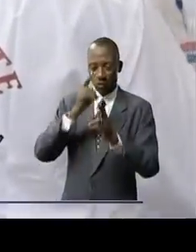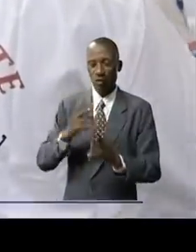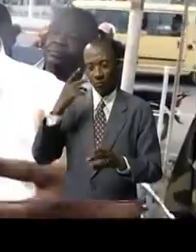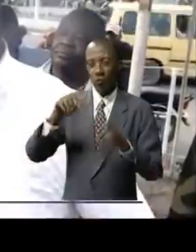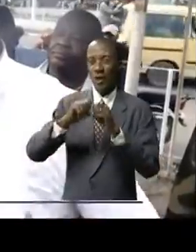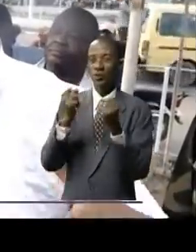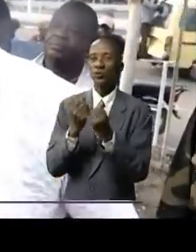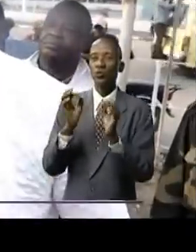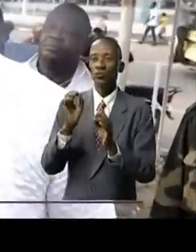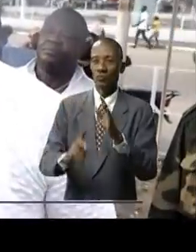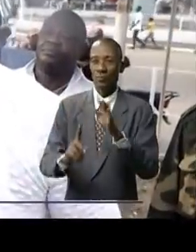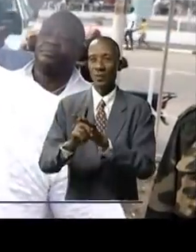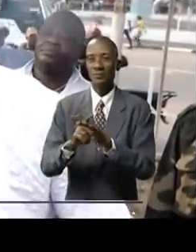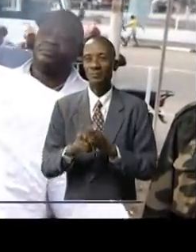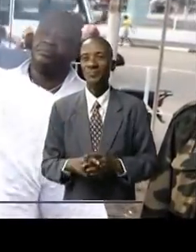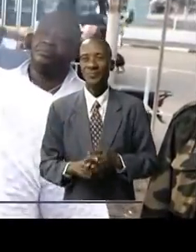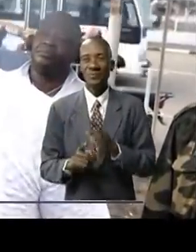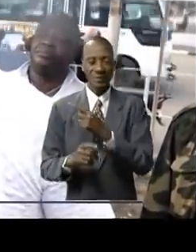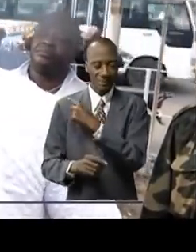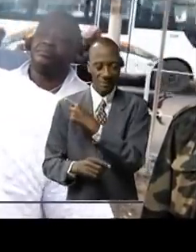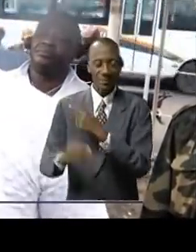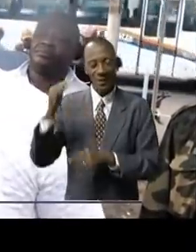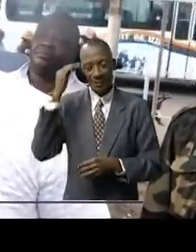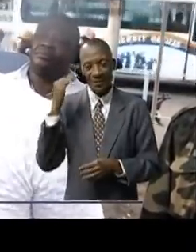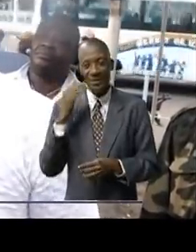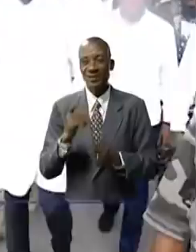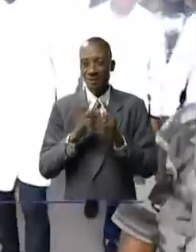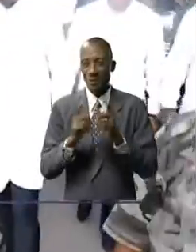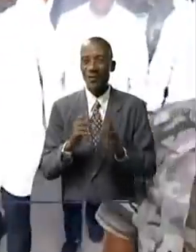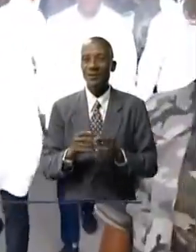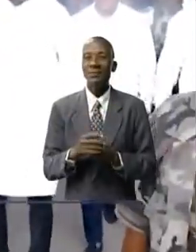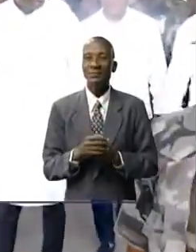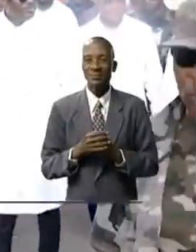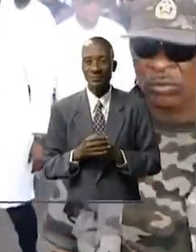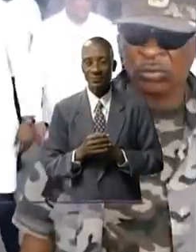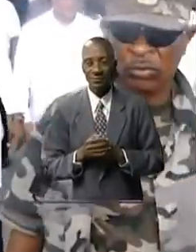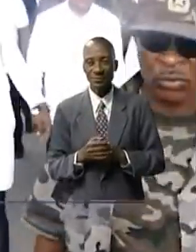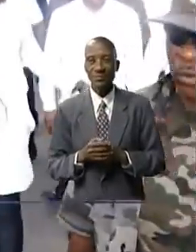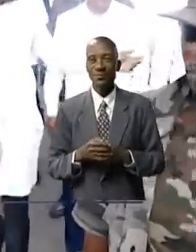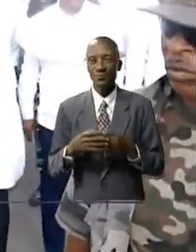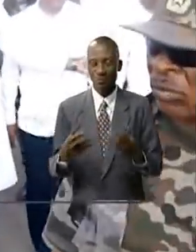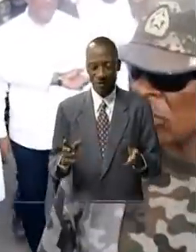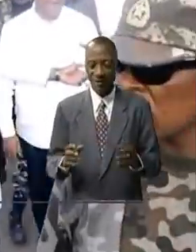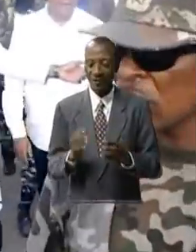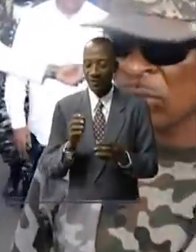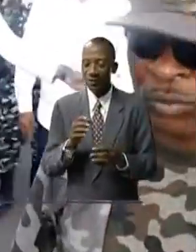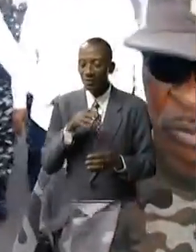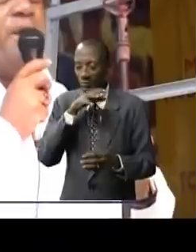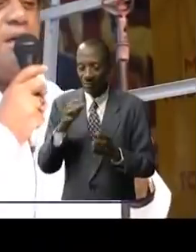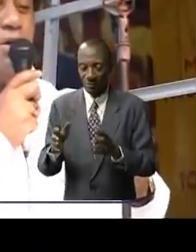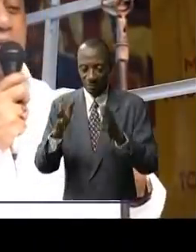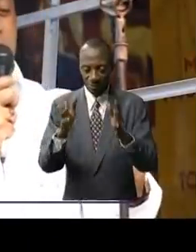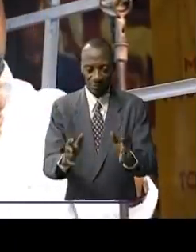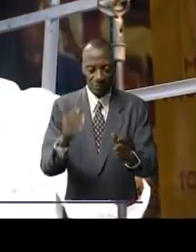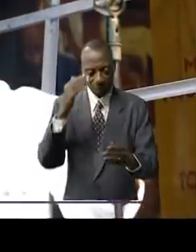Une sorte de point de jonction de tous ceux. Après cette pause de la première paire de construction de buste,